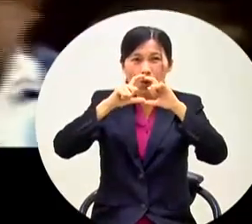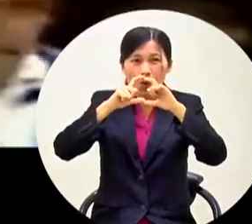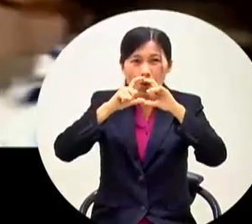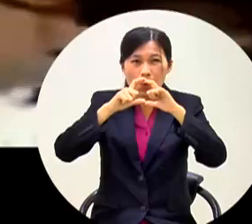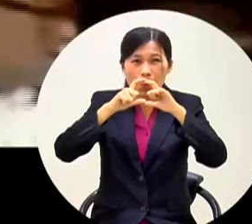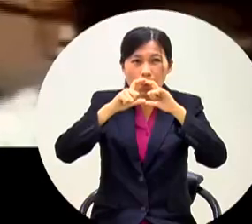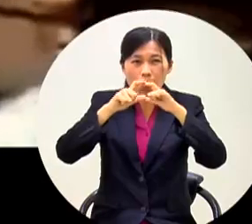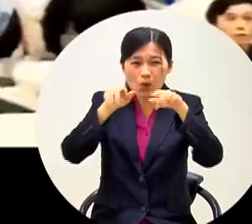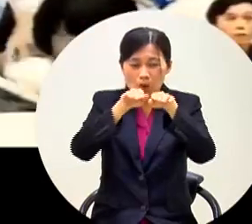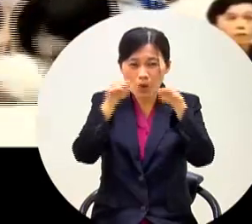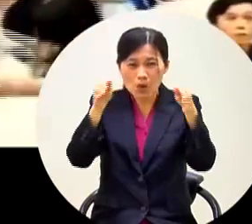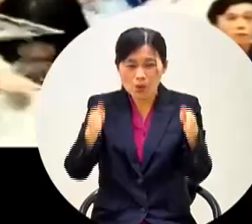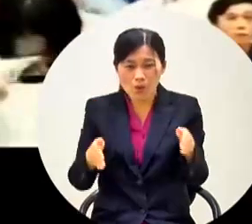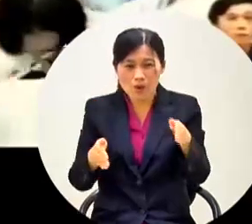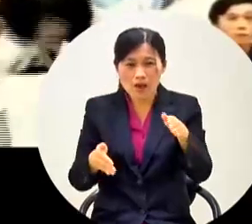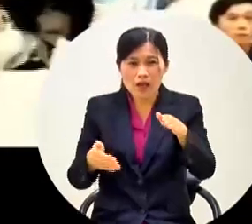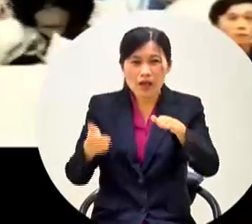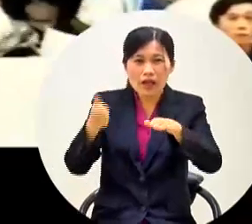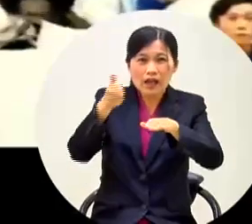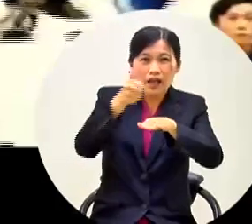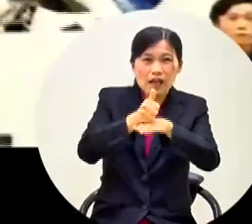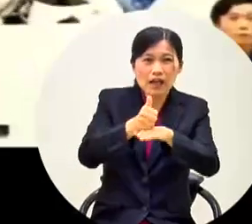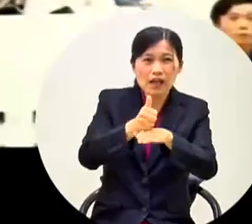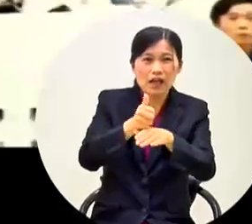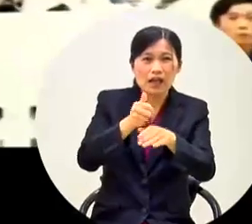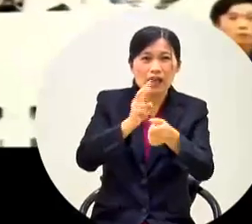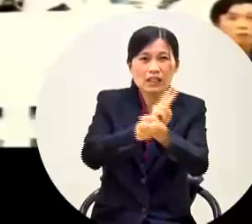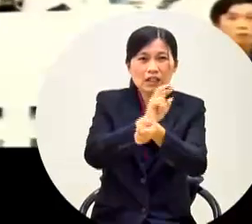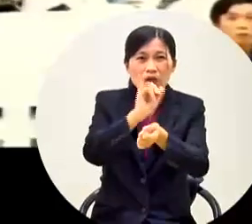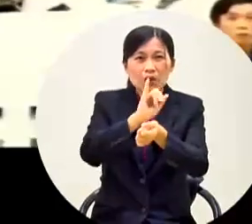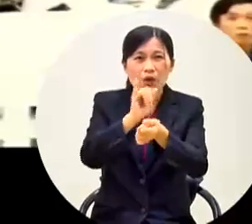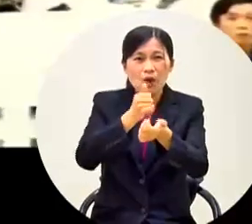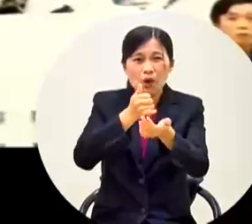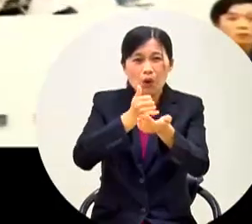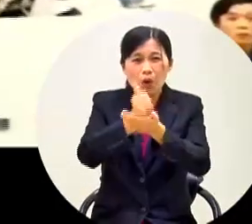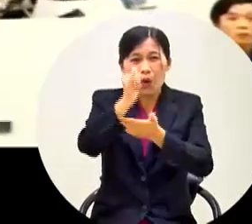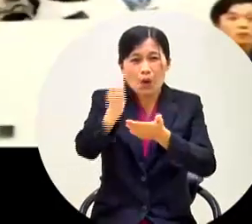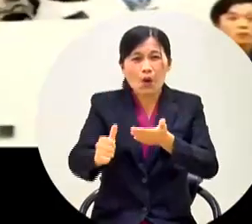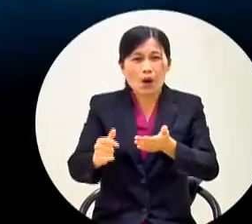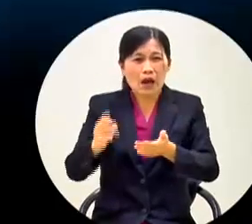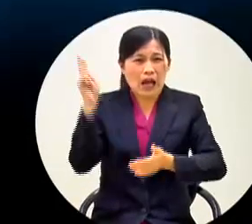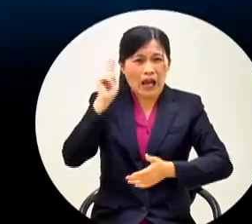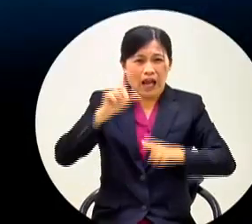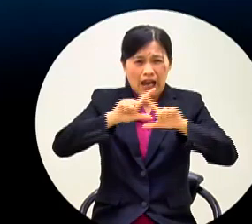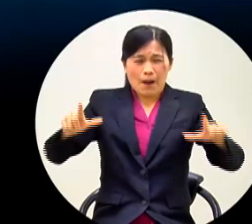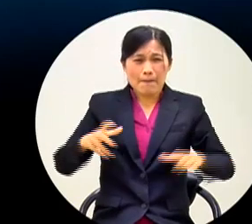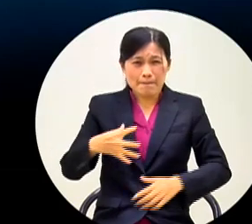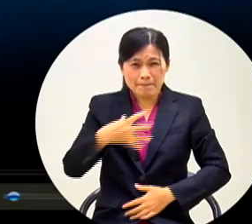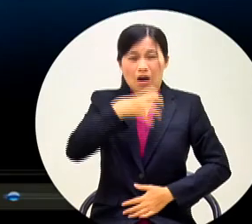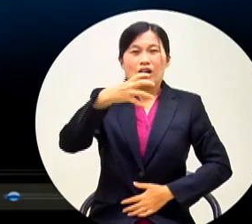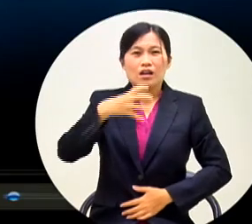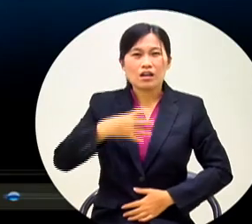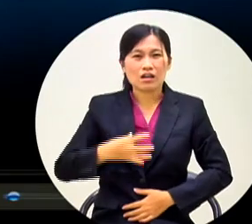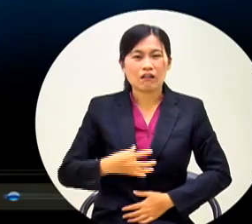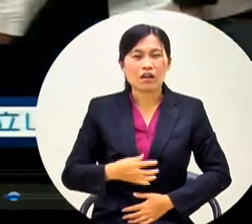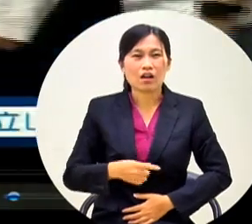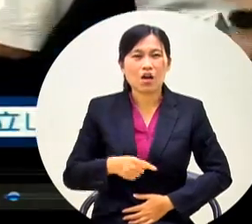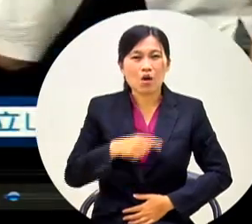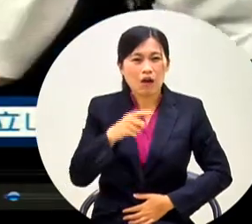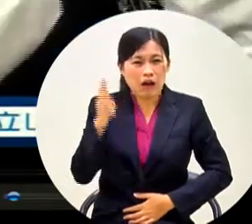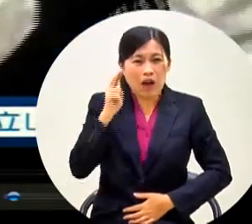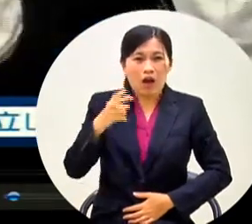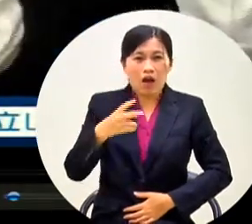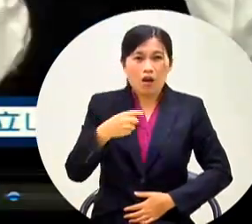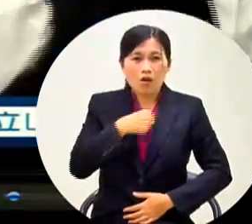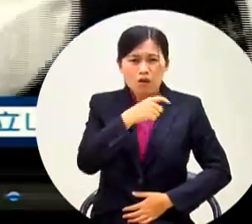倒，非常大，蹦的一声，我们在冲突当中都听到了。我们觉得不可思议，为什么高雄市议